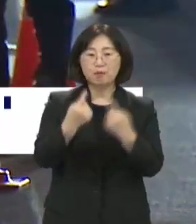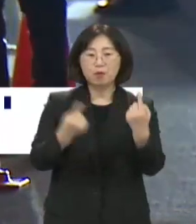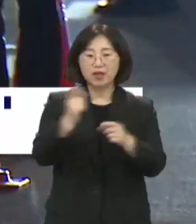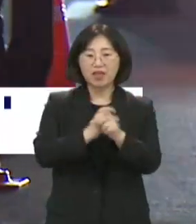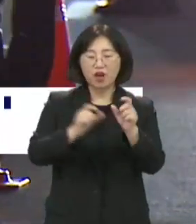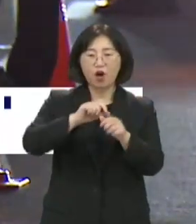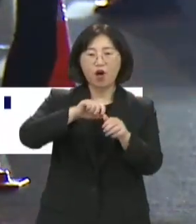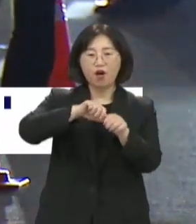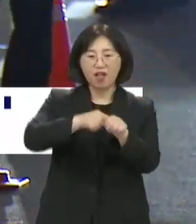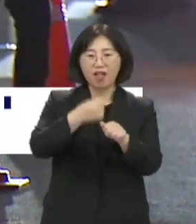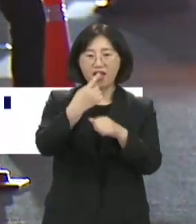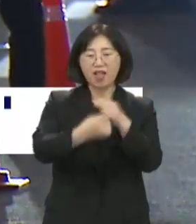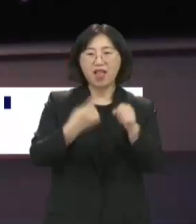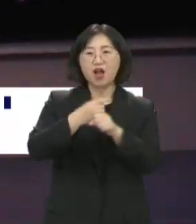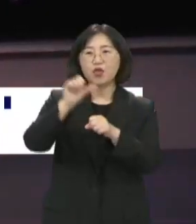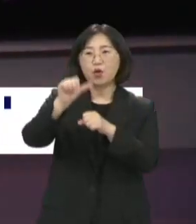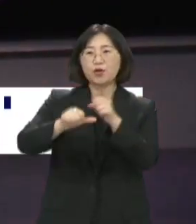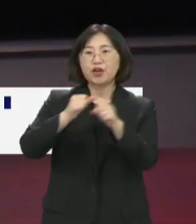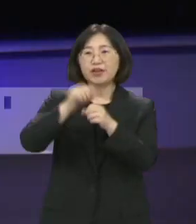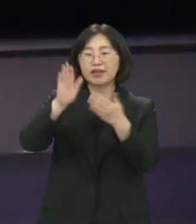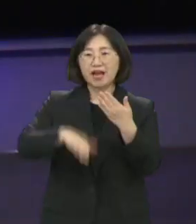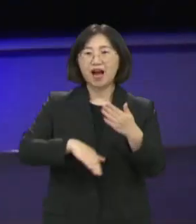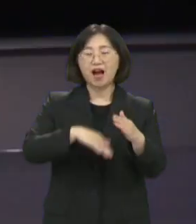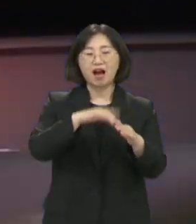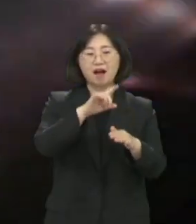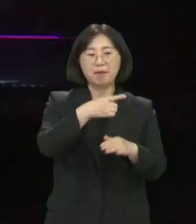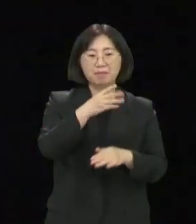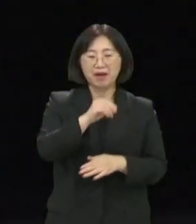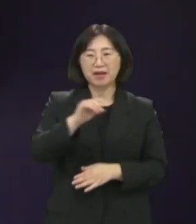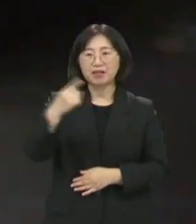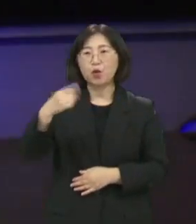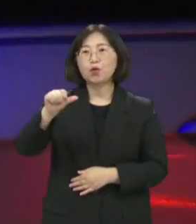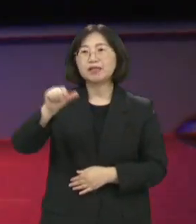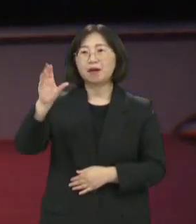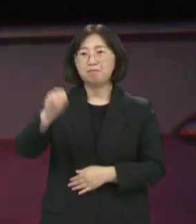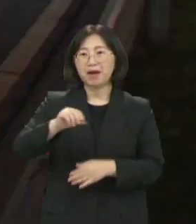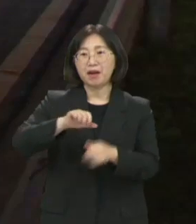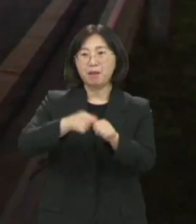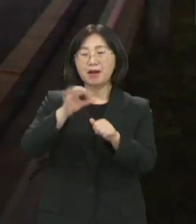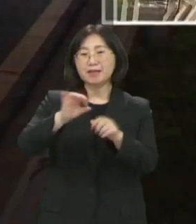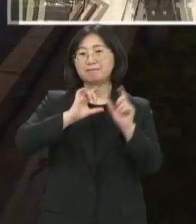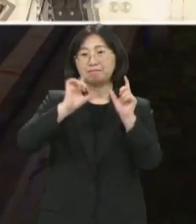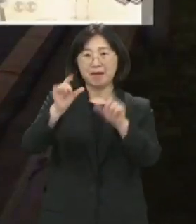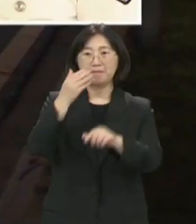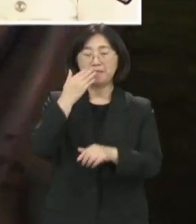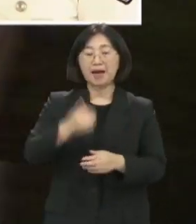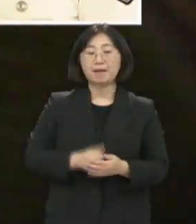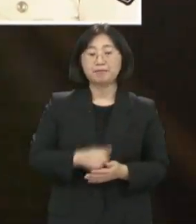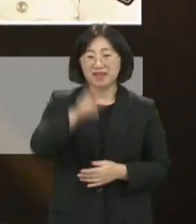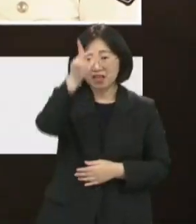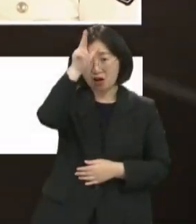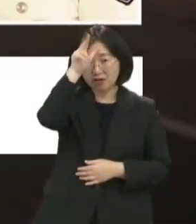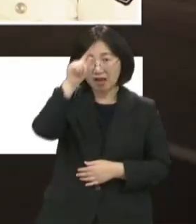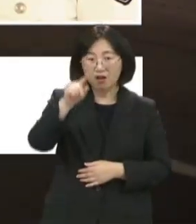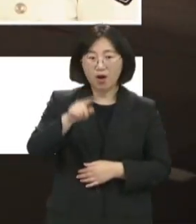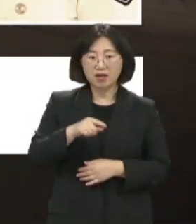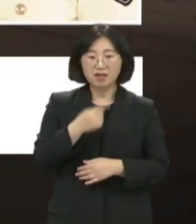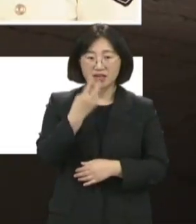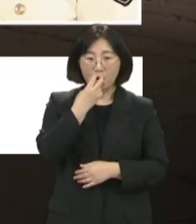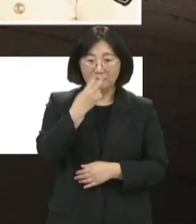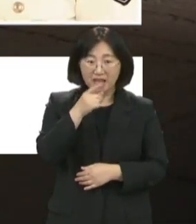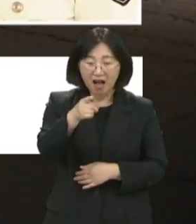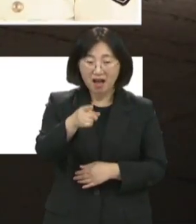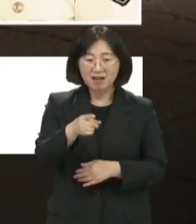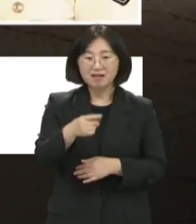이하의 징역 또는 500만 원에서 2천만 원 이하 벌금형에 처해질 수 있습니다 경찰관의 정당한 측정 요구에 불행하게